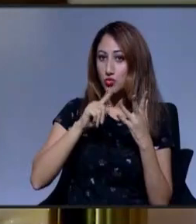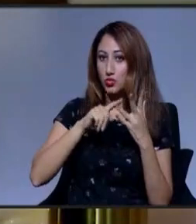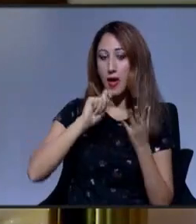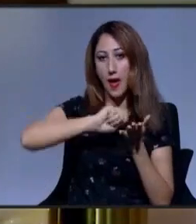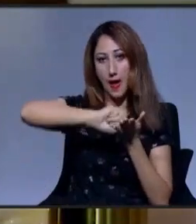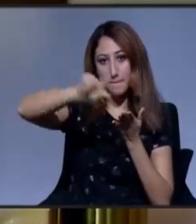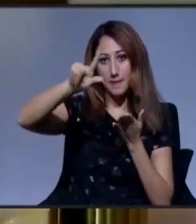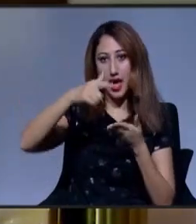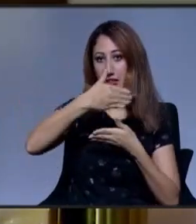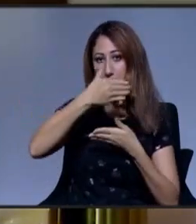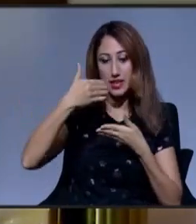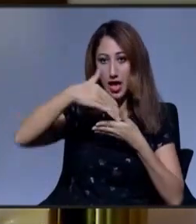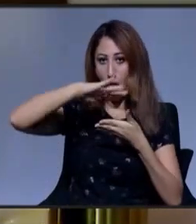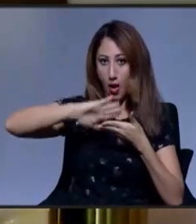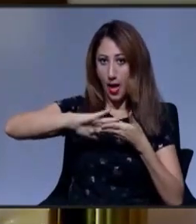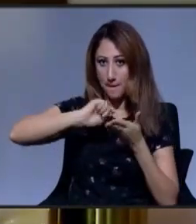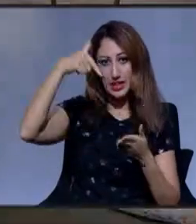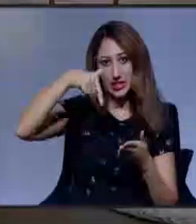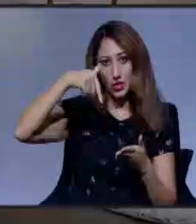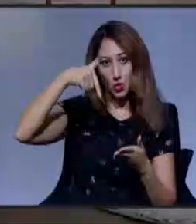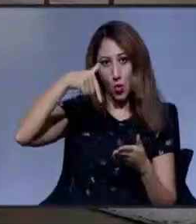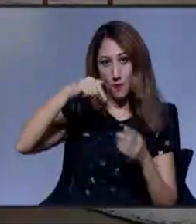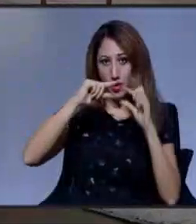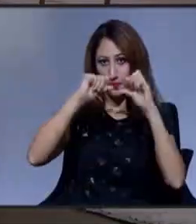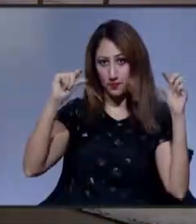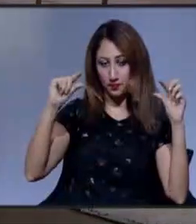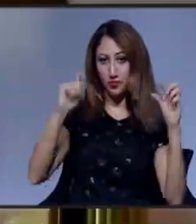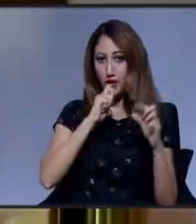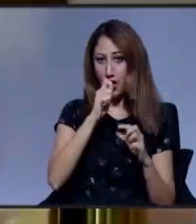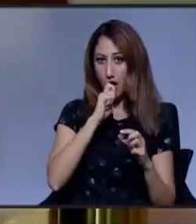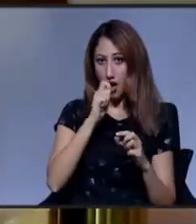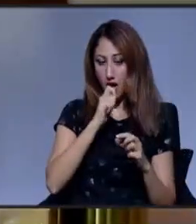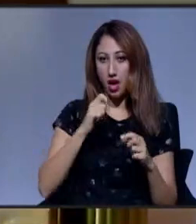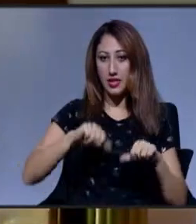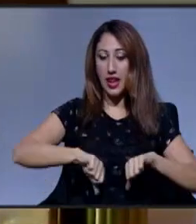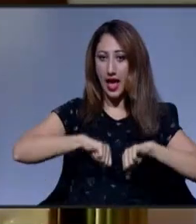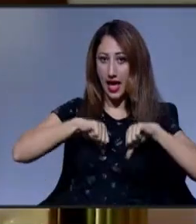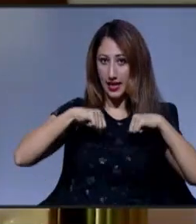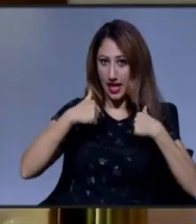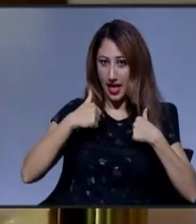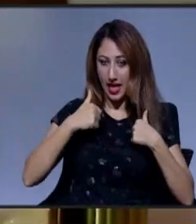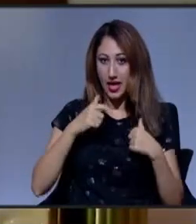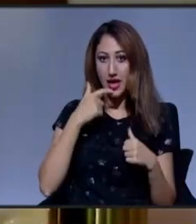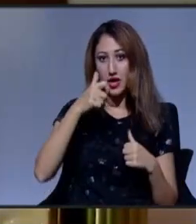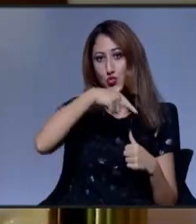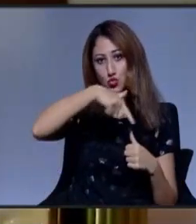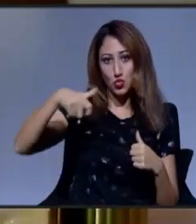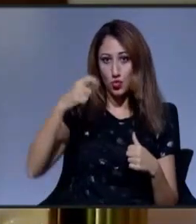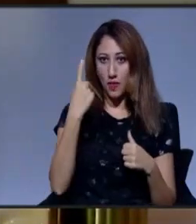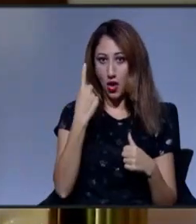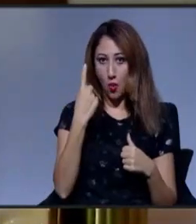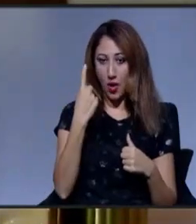يبعت جواب على مدينة الإنتاج الإعلامي قناة الحياة ستوديو 601 ويكتب فيه الطلب اللي هو